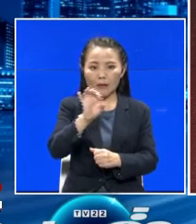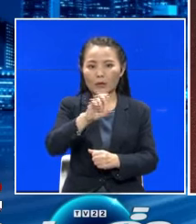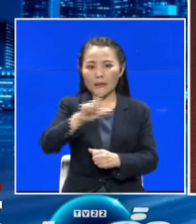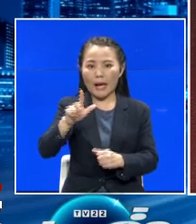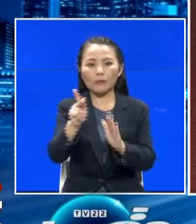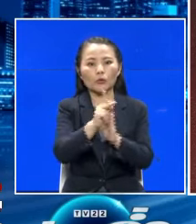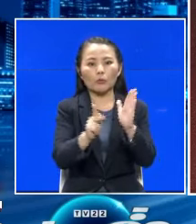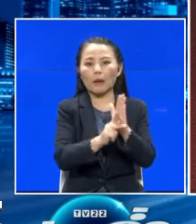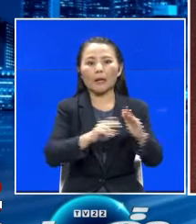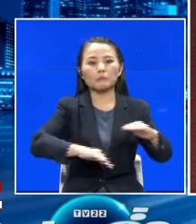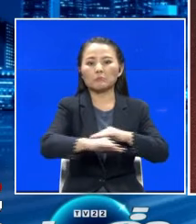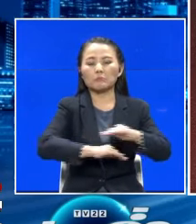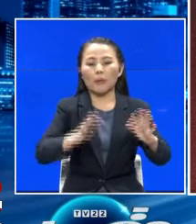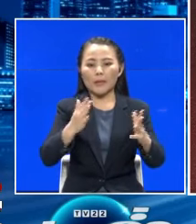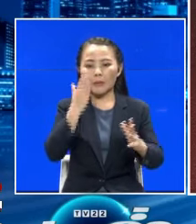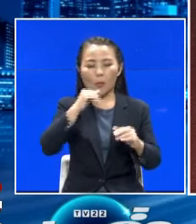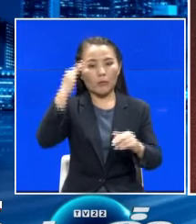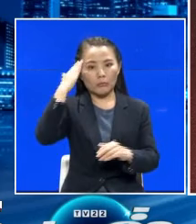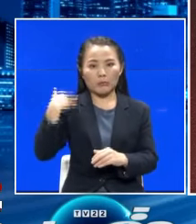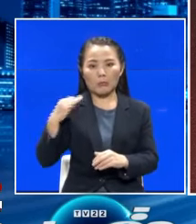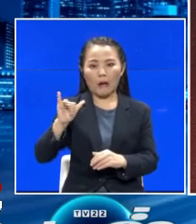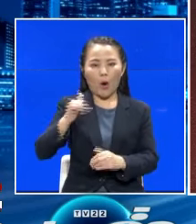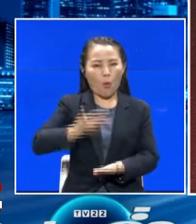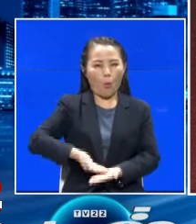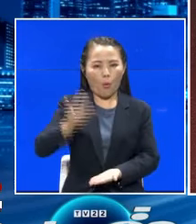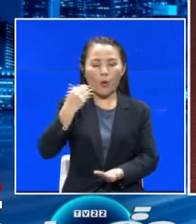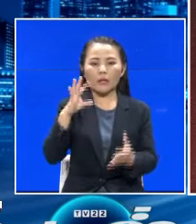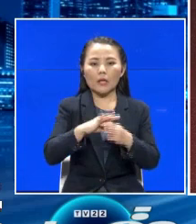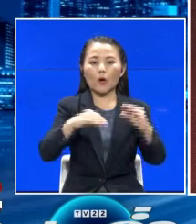องรับคดีร่ำรวยผิดปกติที่เกี่ยวข้องกับโ